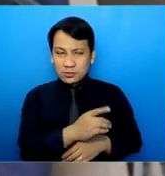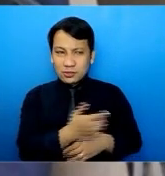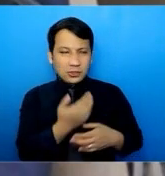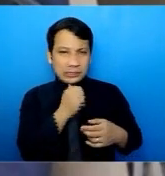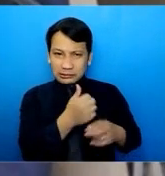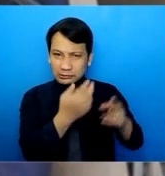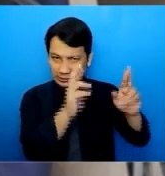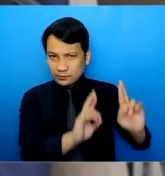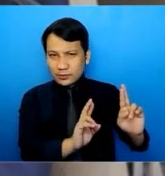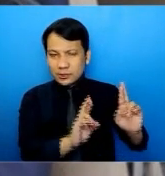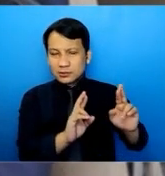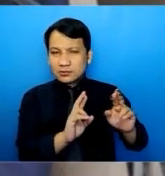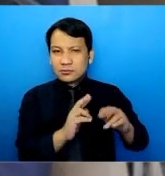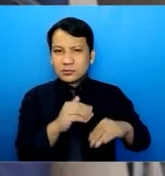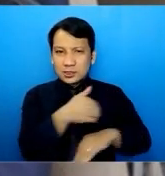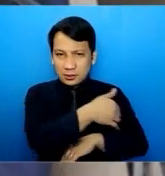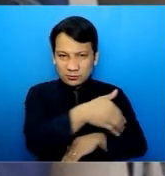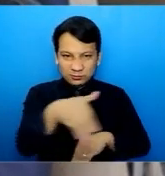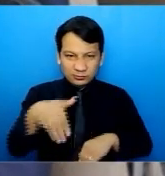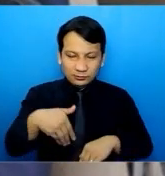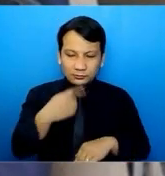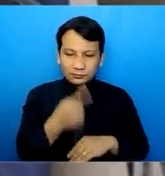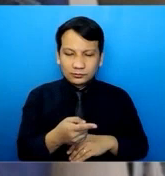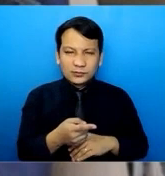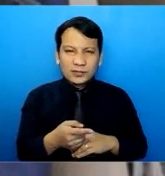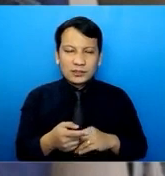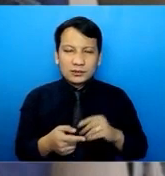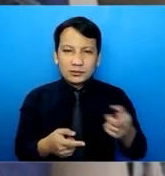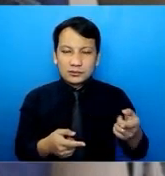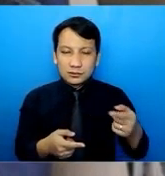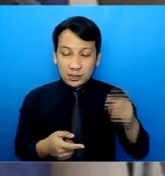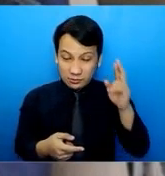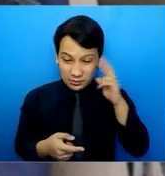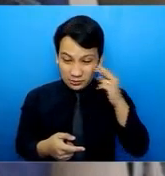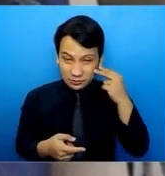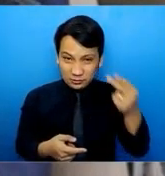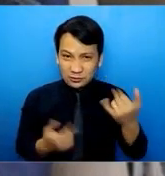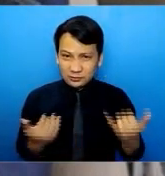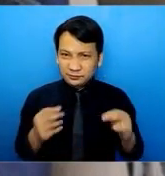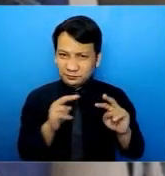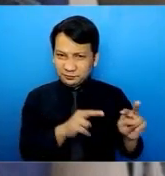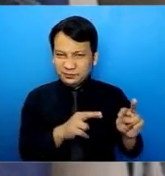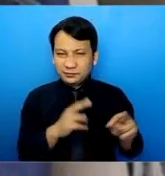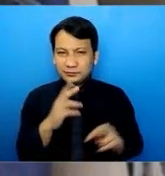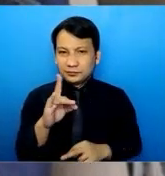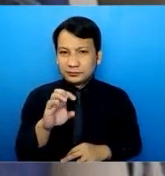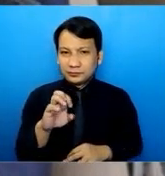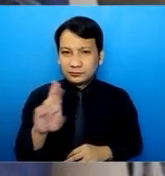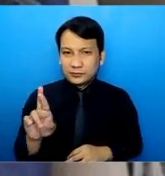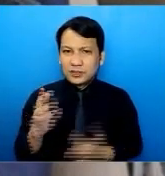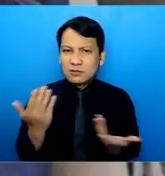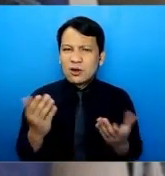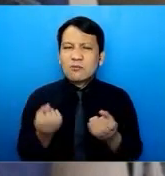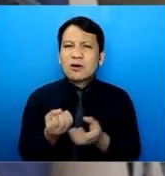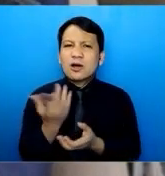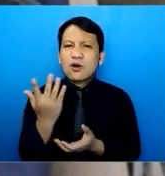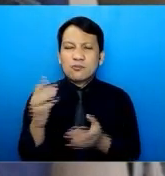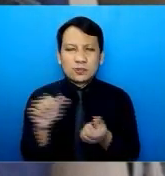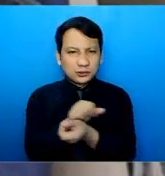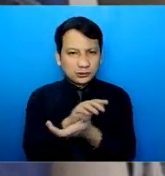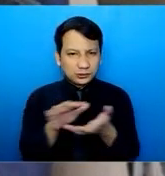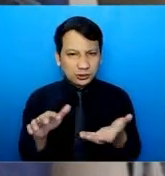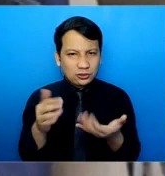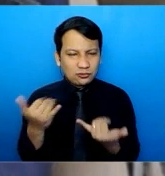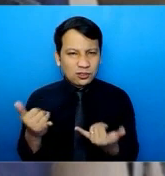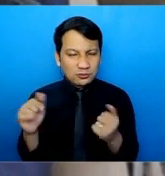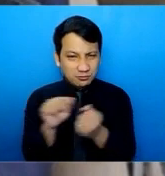Pilipinas. Sabi naman ni Senadora Risa Hontiveros, dapat tignan ng DENR kung magkano ang halagang nawala at